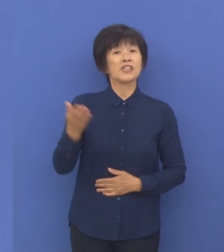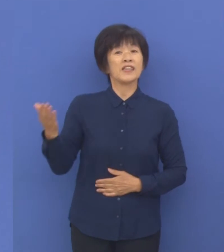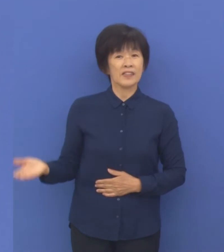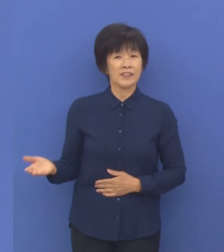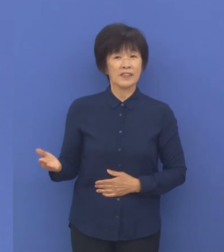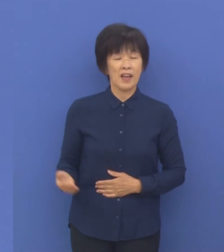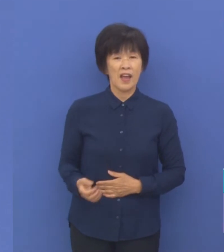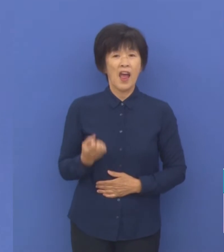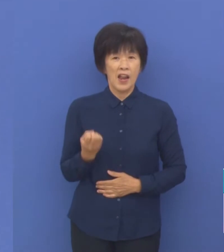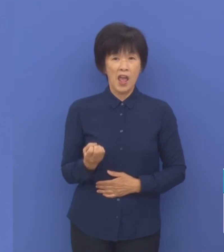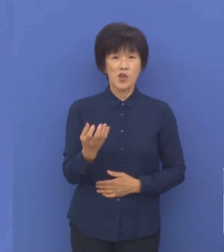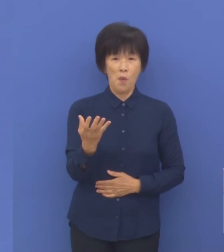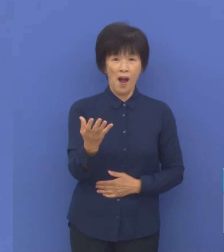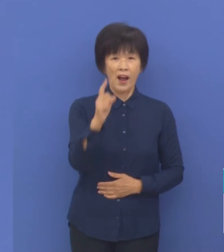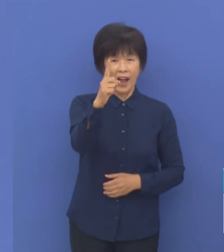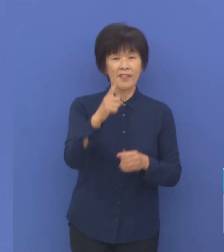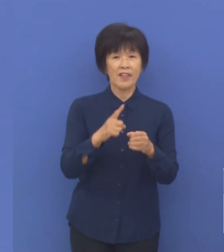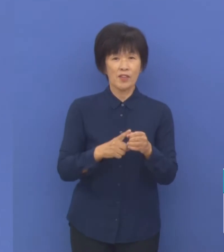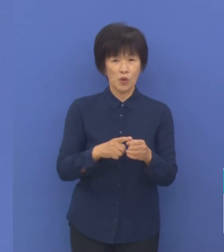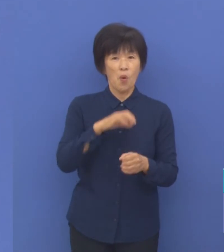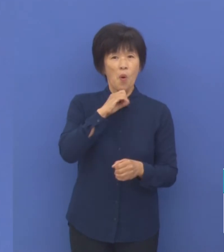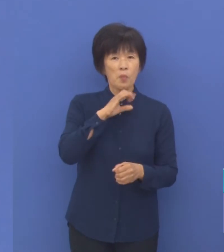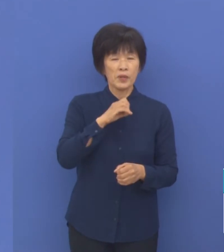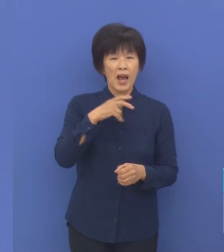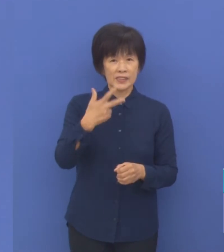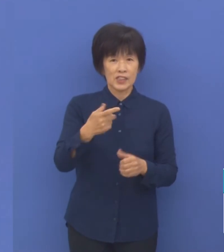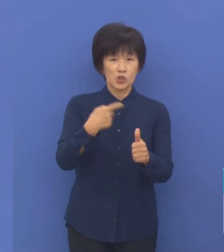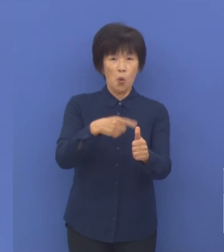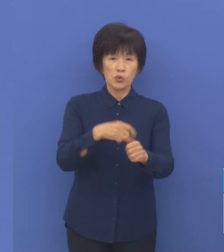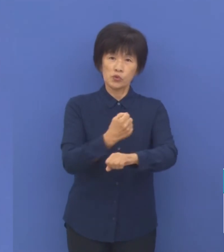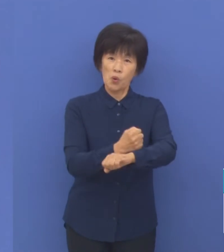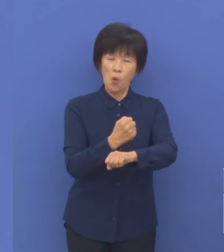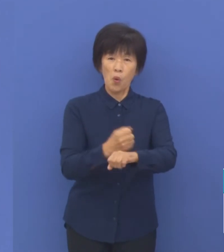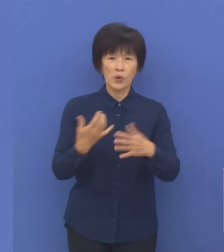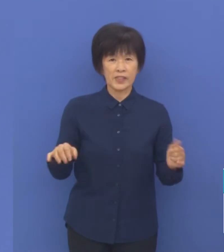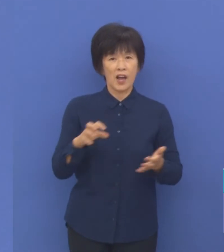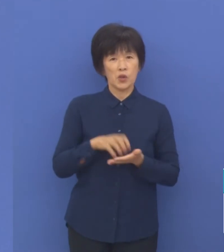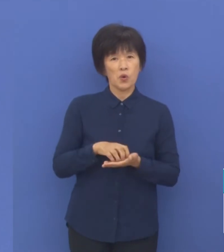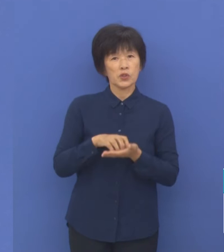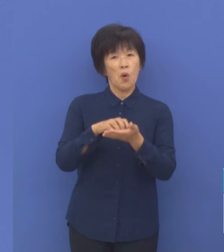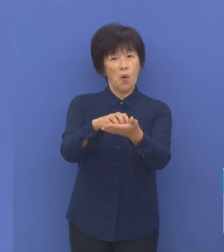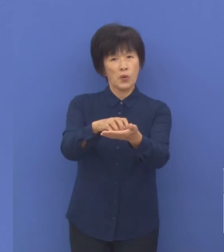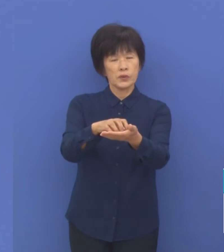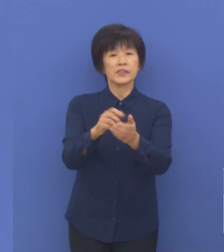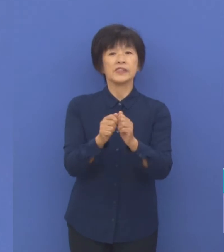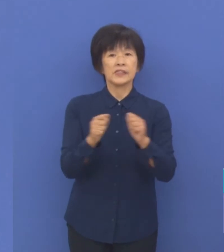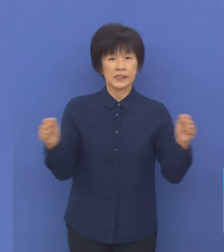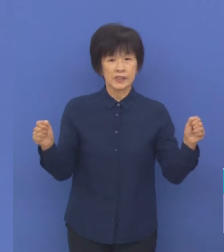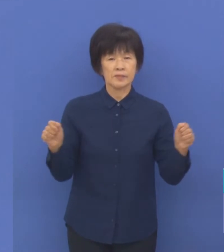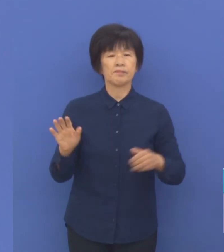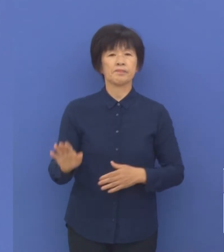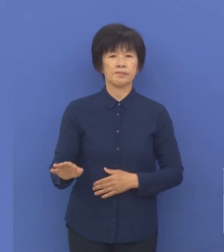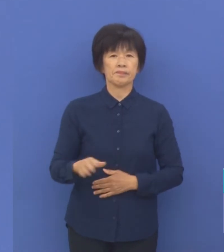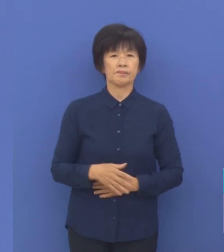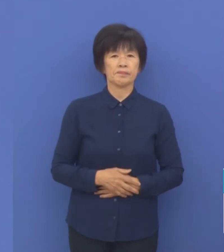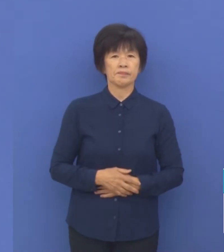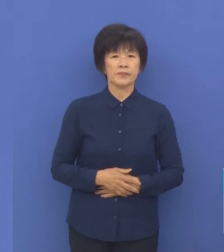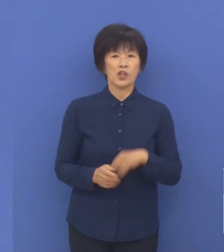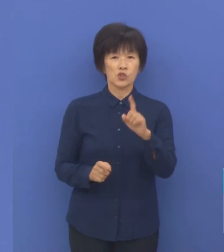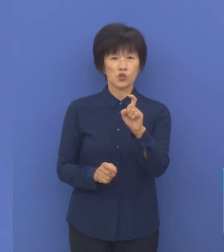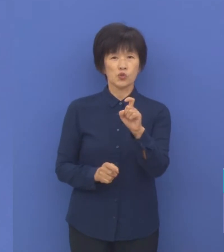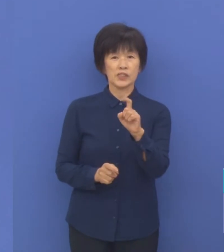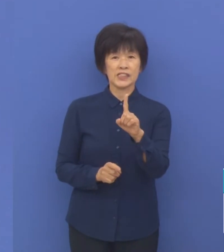次に例は元年度大村市教育功労者表彰式の開催についてです